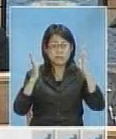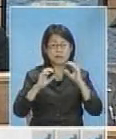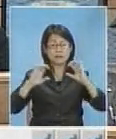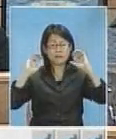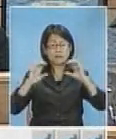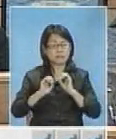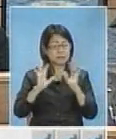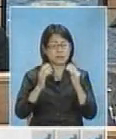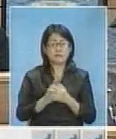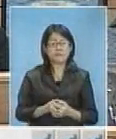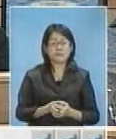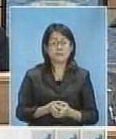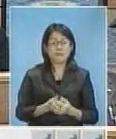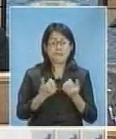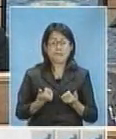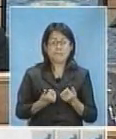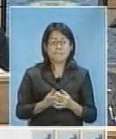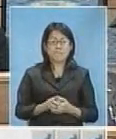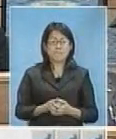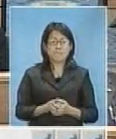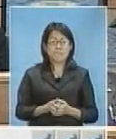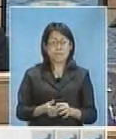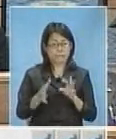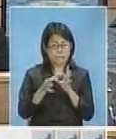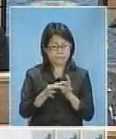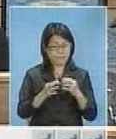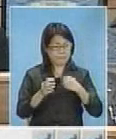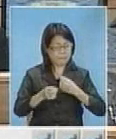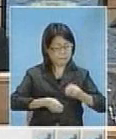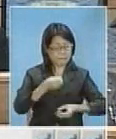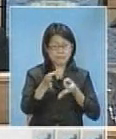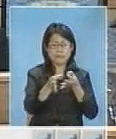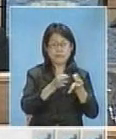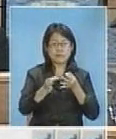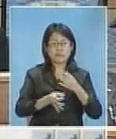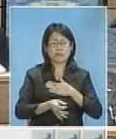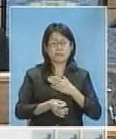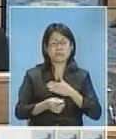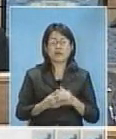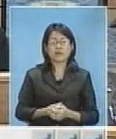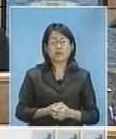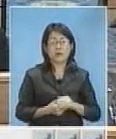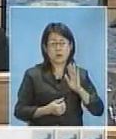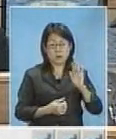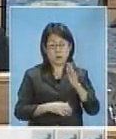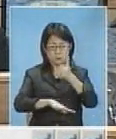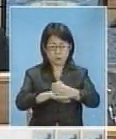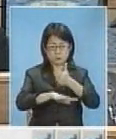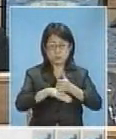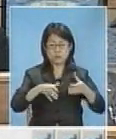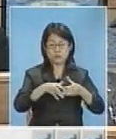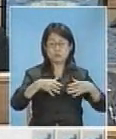นี้ดังนั้นวันนี้ก็เป็นส่วนของคำอภิปรายในส่วนของกระผมในส่วนของท่านผู้นำฝ่ายค้าน